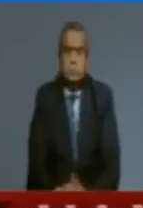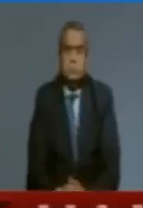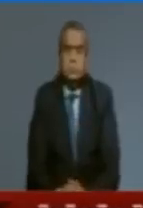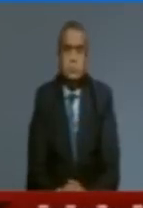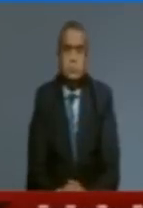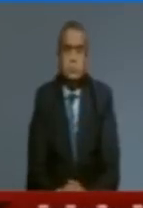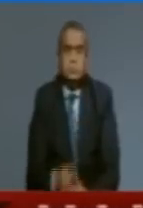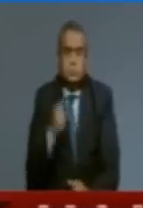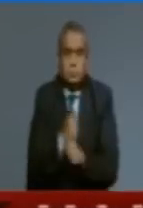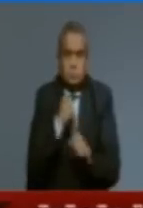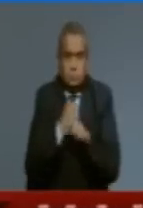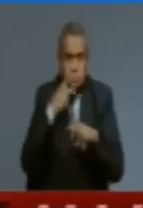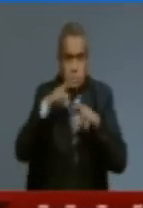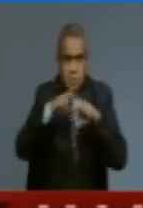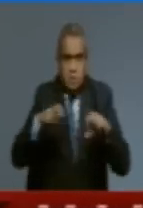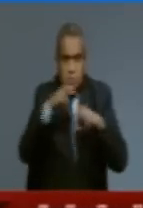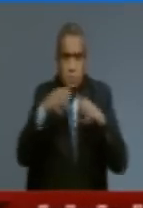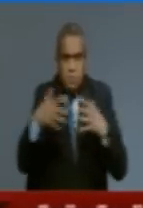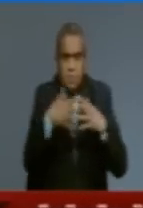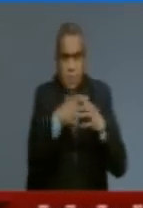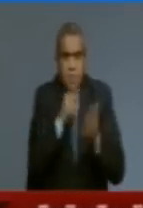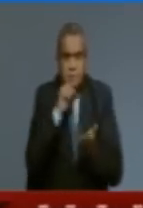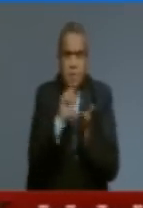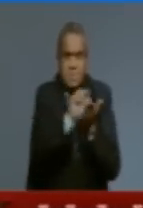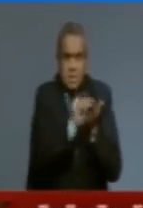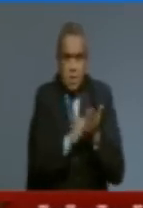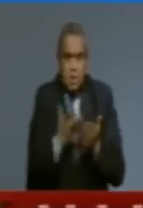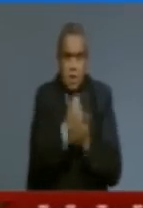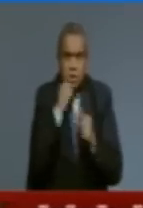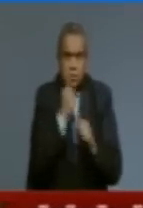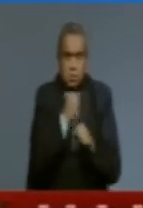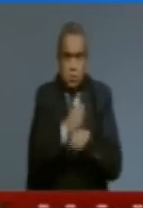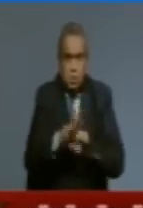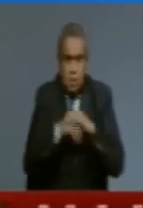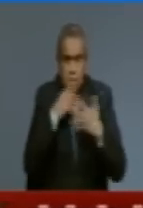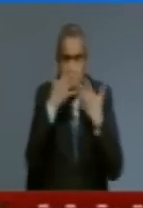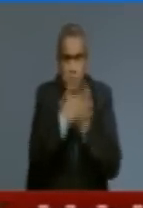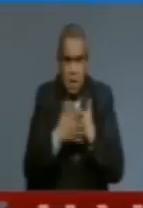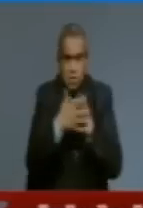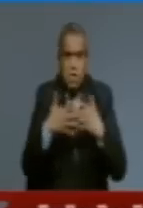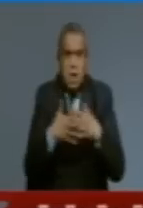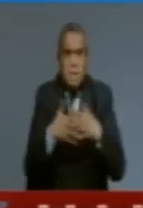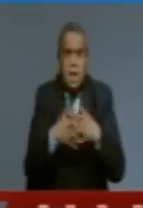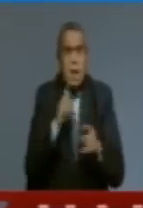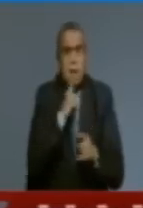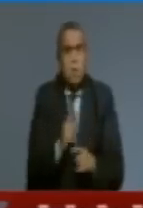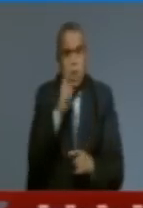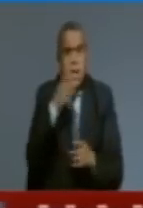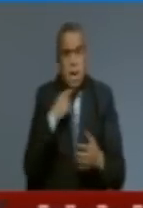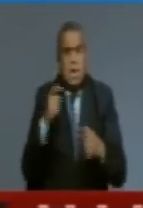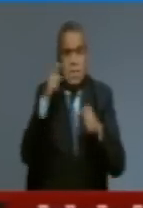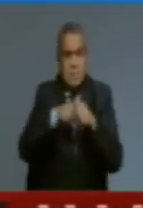نبحث عن شراكات مع الدول، ليس فقط العمل على المشاريع. نريد التعاون مع القطاع